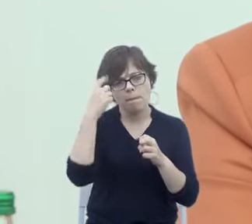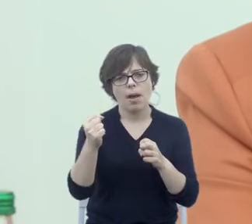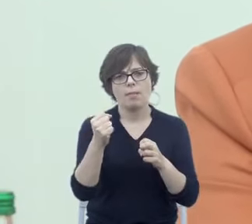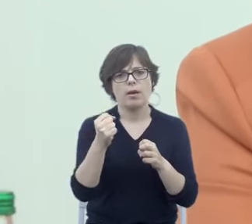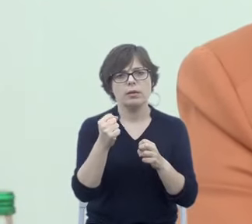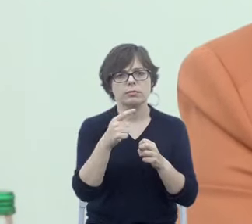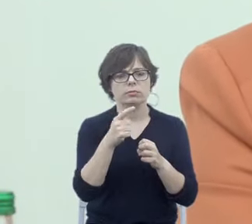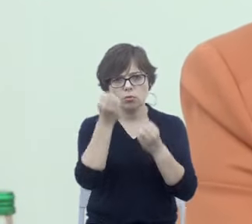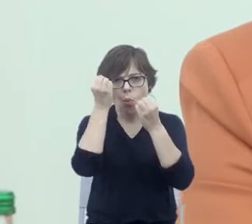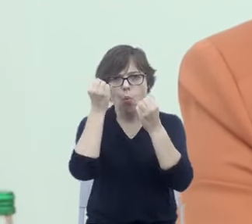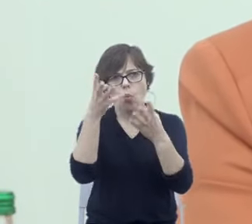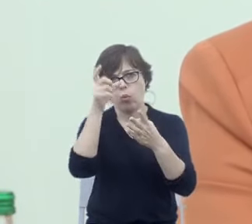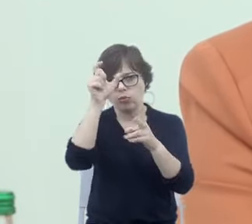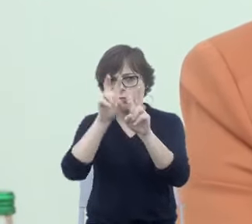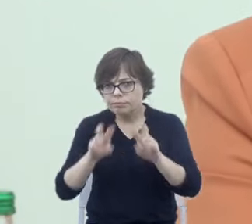widzenia antropologicznego,